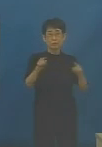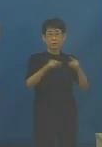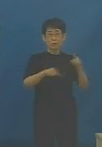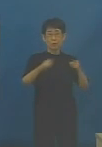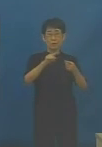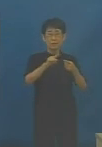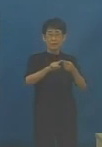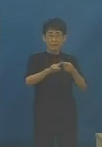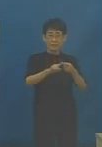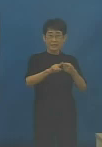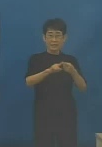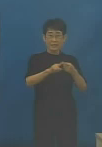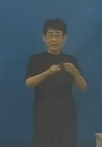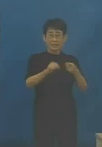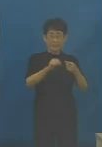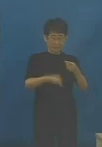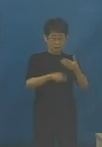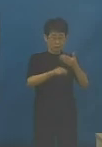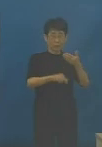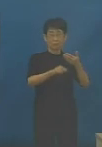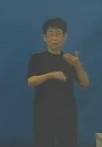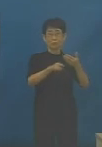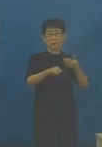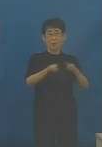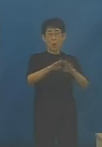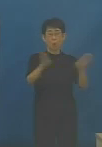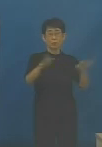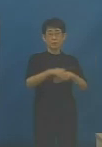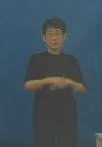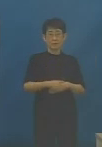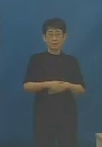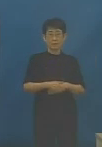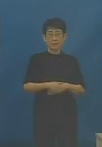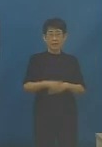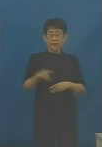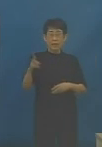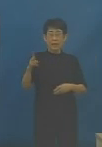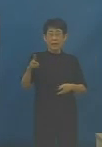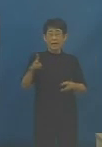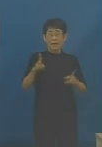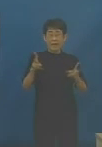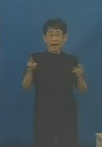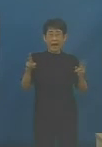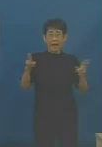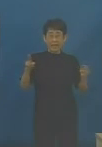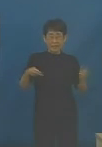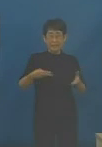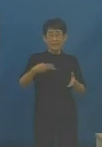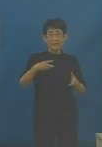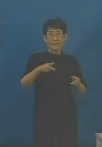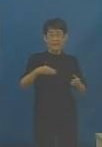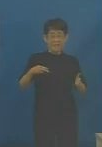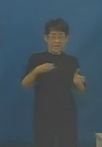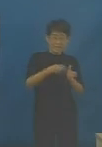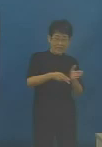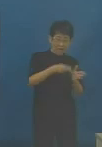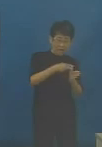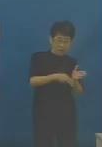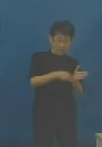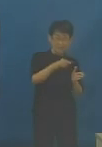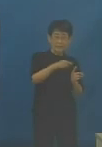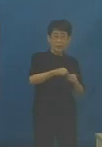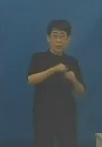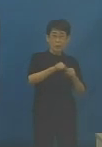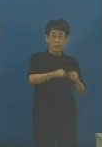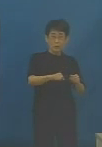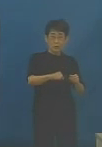ープンをすると、いうことになりますが、カニ旅、鳥取をもっと身近に感じてもらえる、スポ